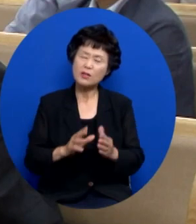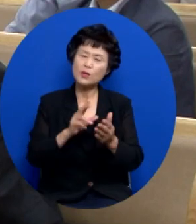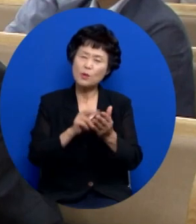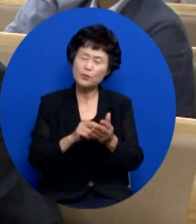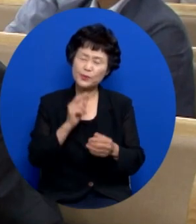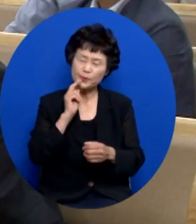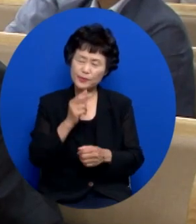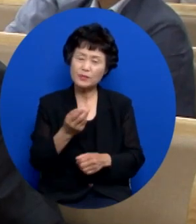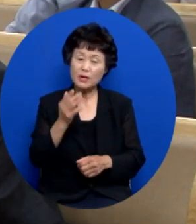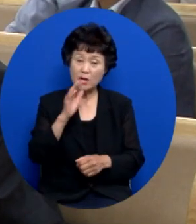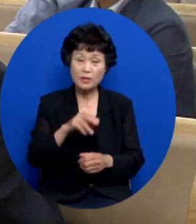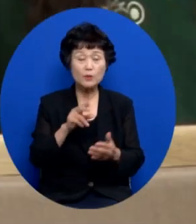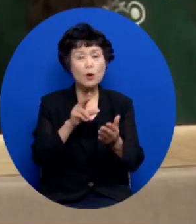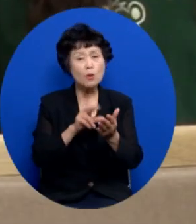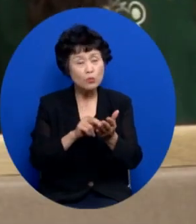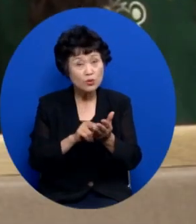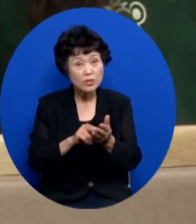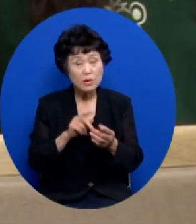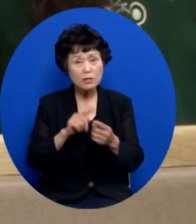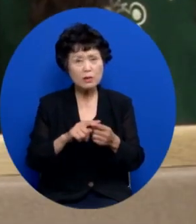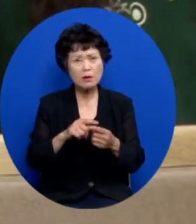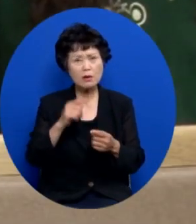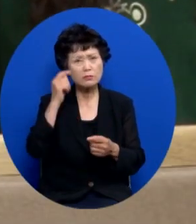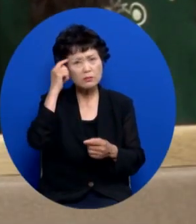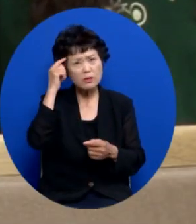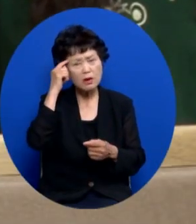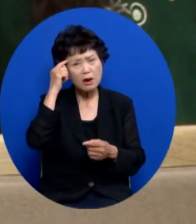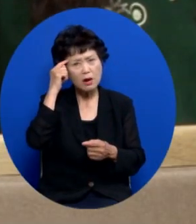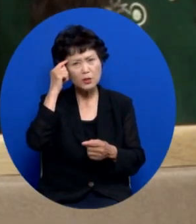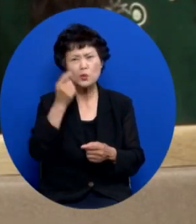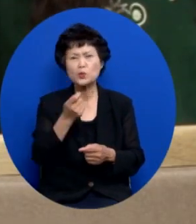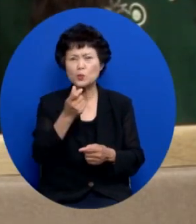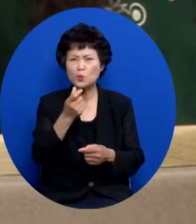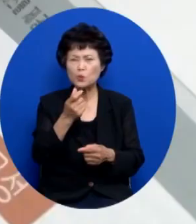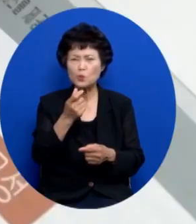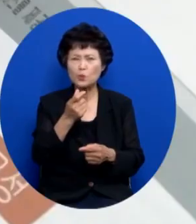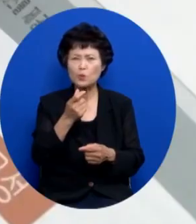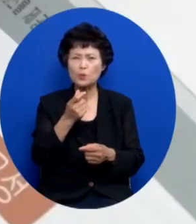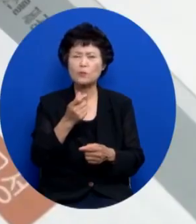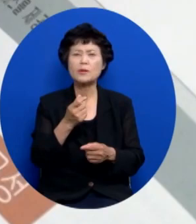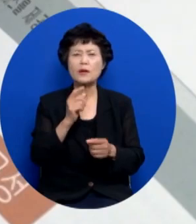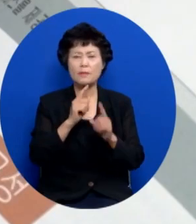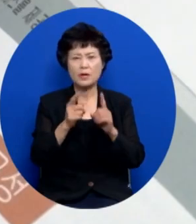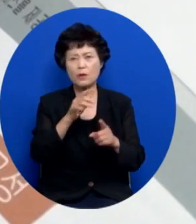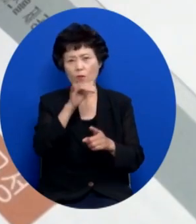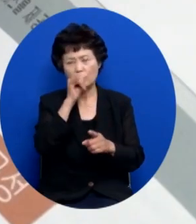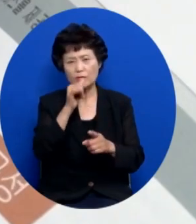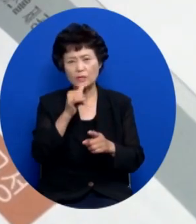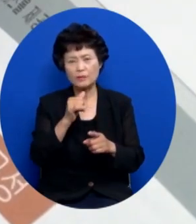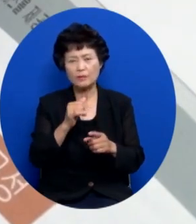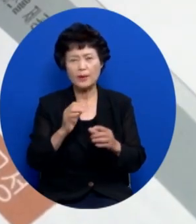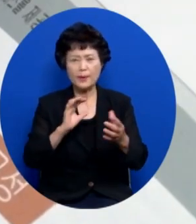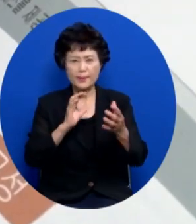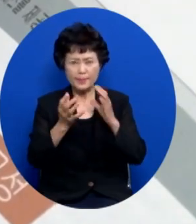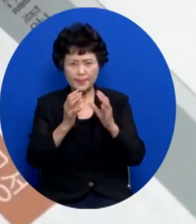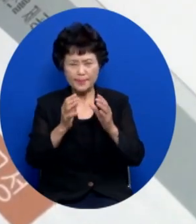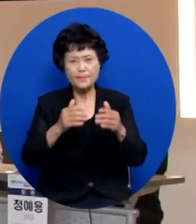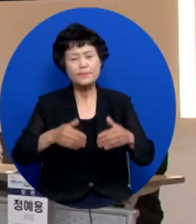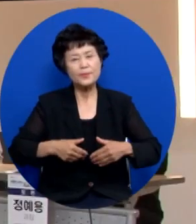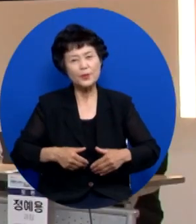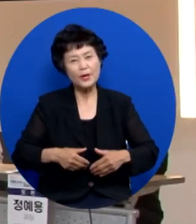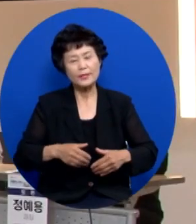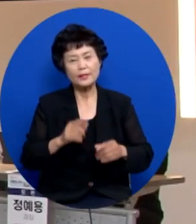수준이지만 문제의식은 낮은 실정이라며 깊은 문제의식 고취와 문제 해결을 위한 논의가 필요하다고 포럼의